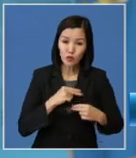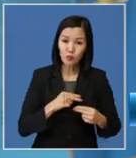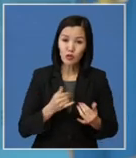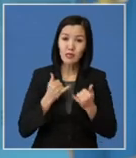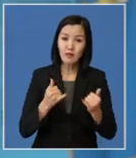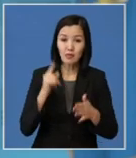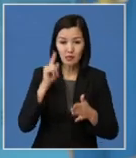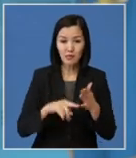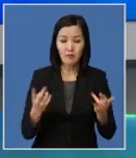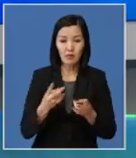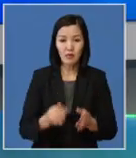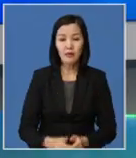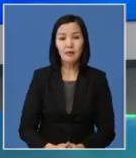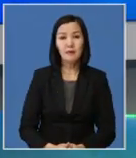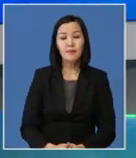сенім қалыптастырамын.